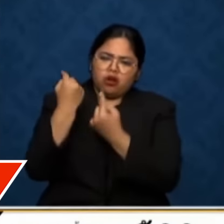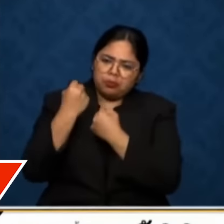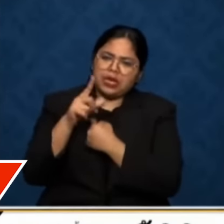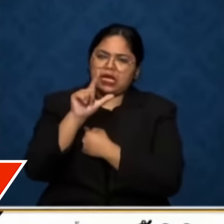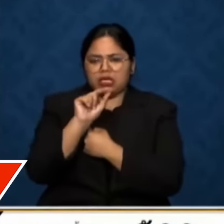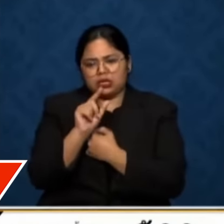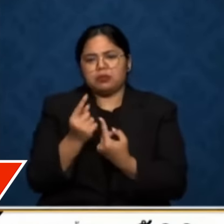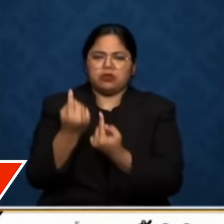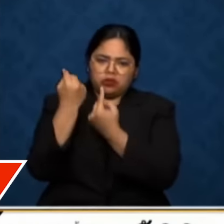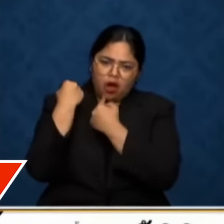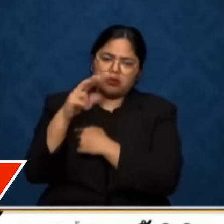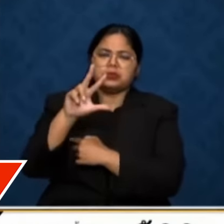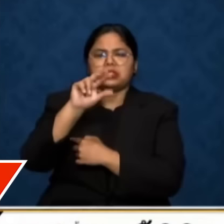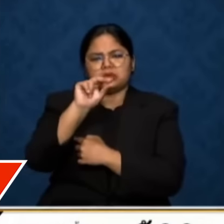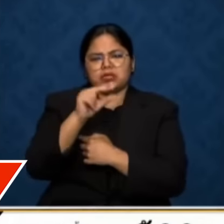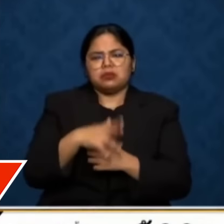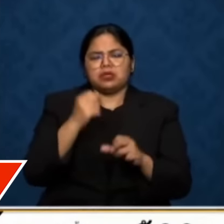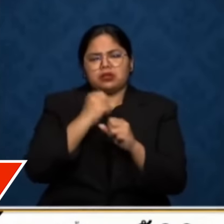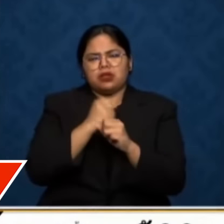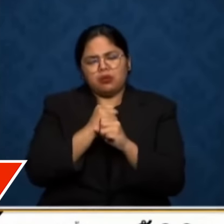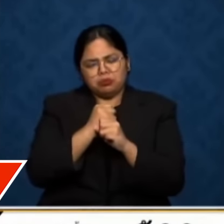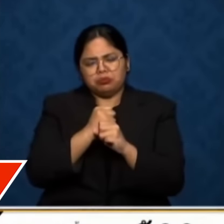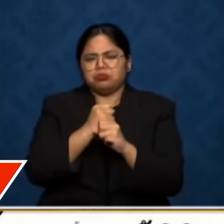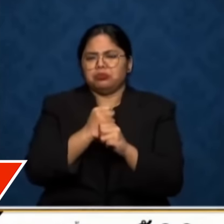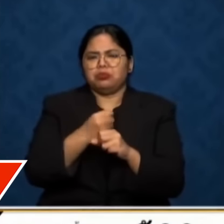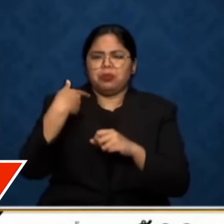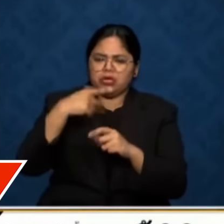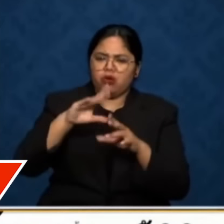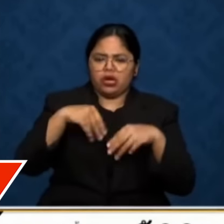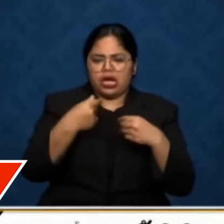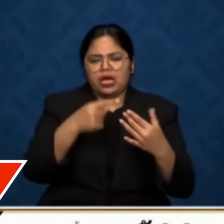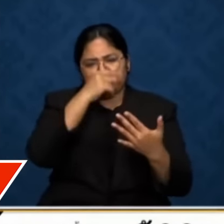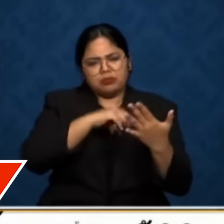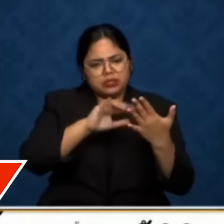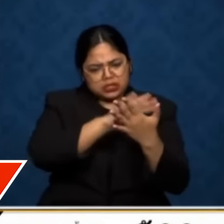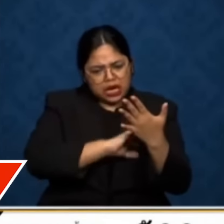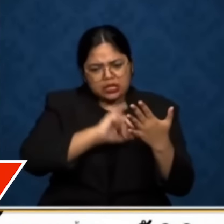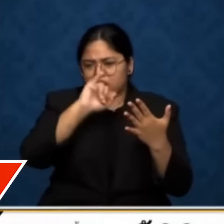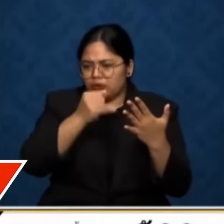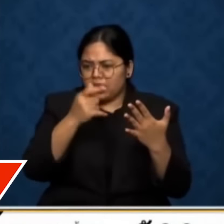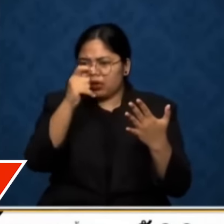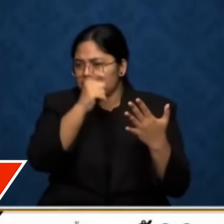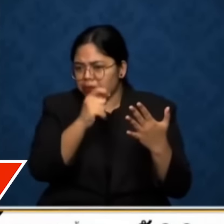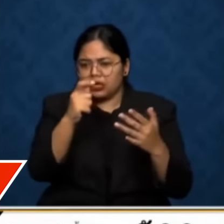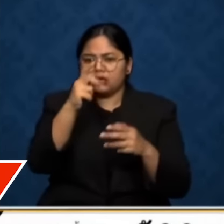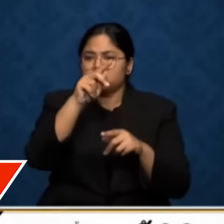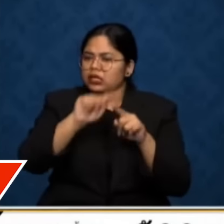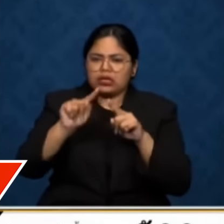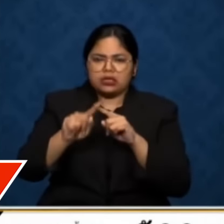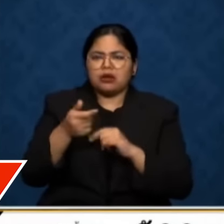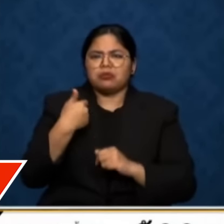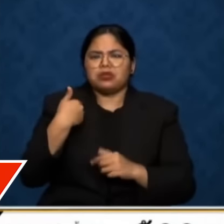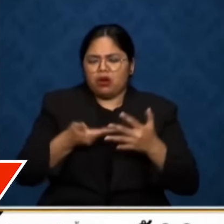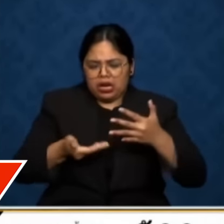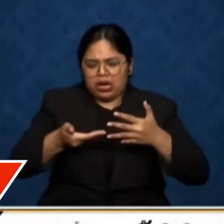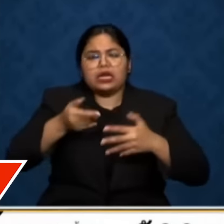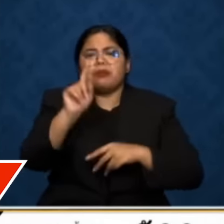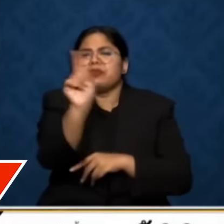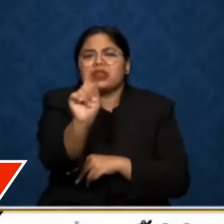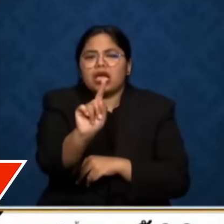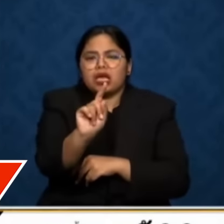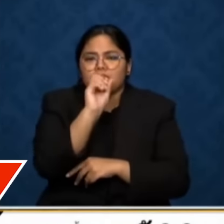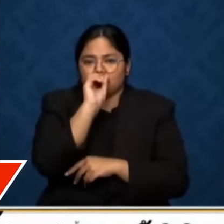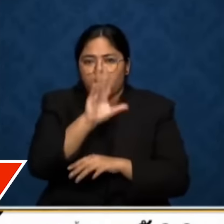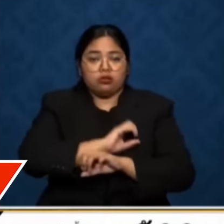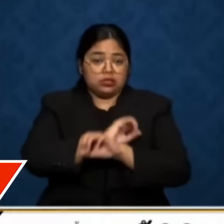ไรว่าการต้องทำความชอบถึงระดับชาติหรือระดับจังหวัดหรือระดับอำเภอหรือระดับหมู่บ้านมันต้องระดับไหนอ่ะท่านประธานนะ